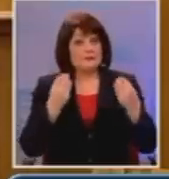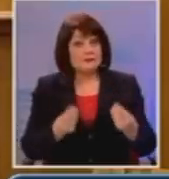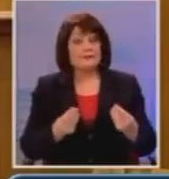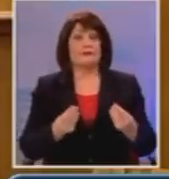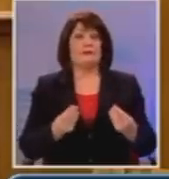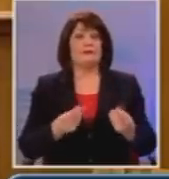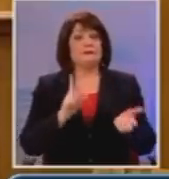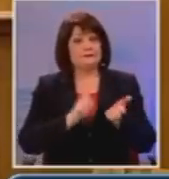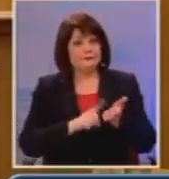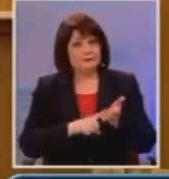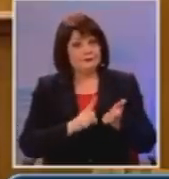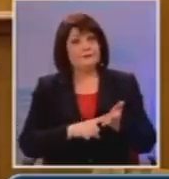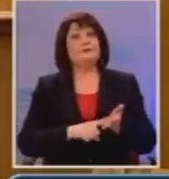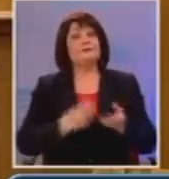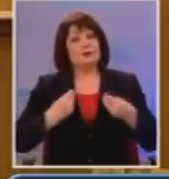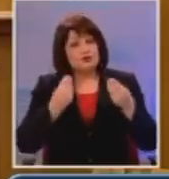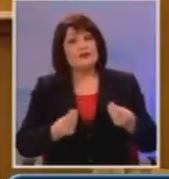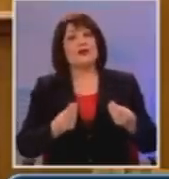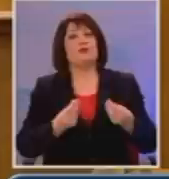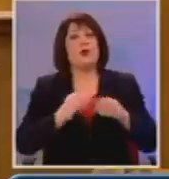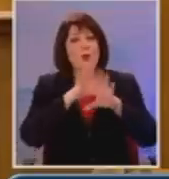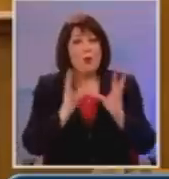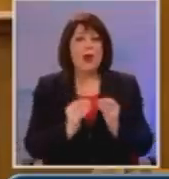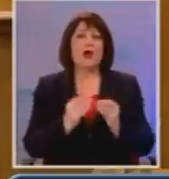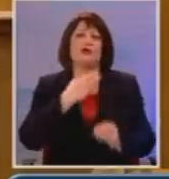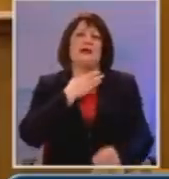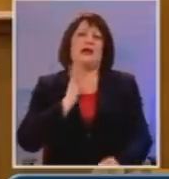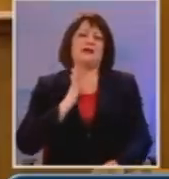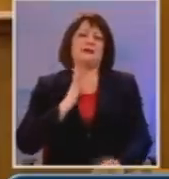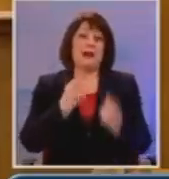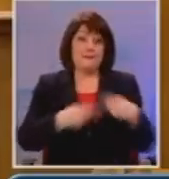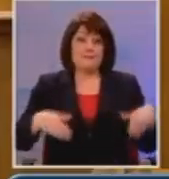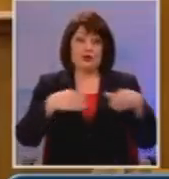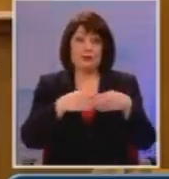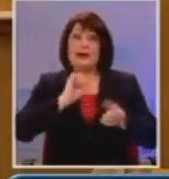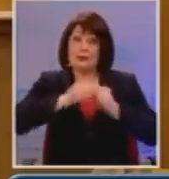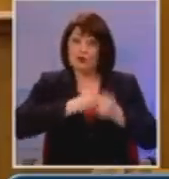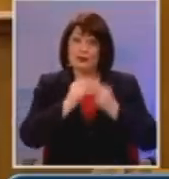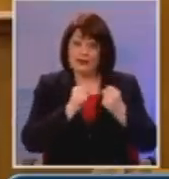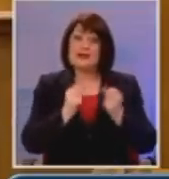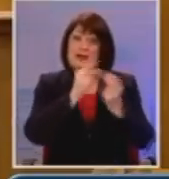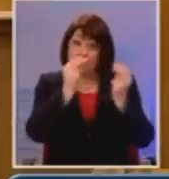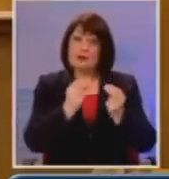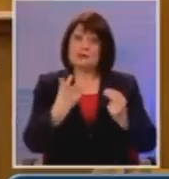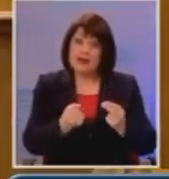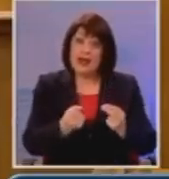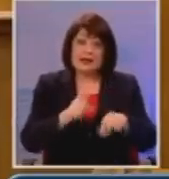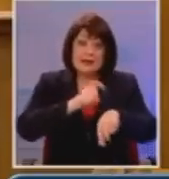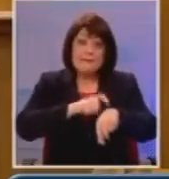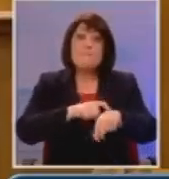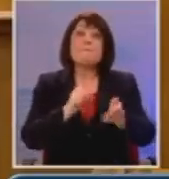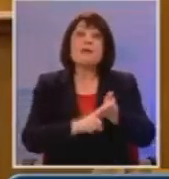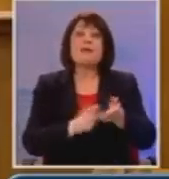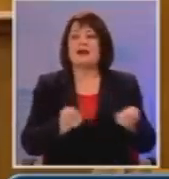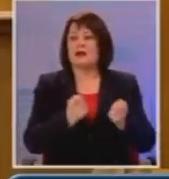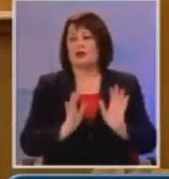και νομική συνδρομή, ώστε οι προσπάθειες της Επιτροπής αυτής να αποδώσουν. Ήρθε το πλήρωμα του χρόνου να